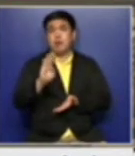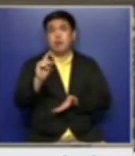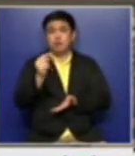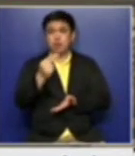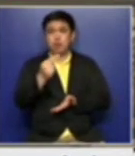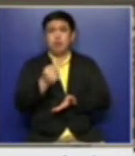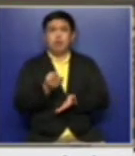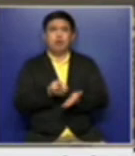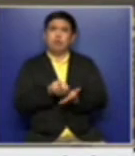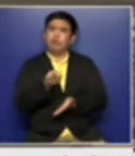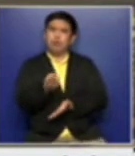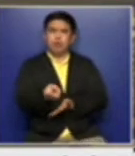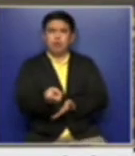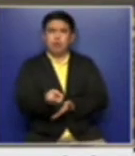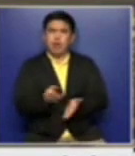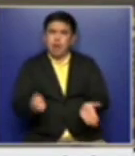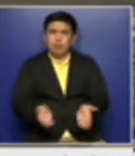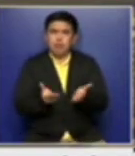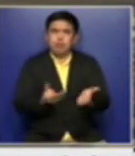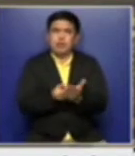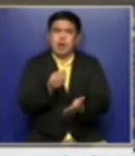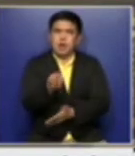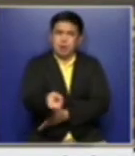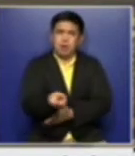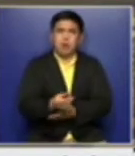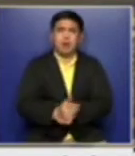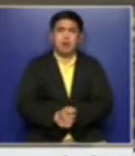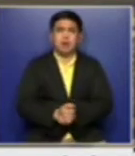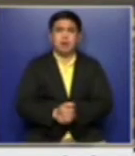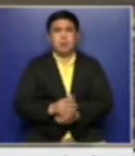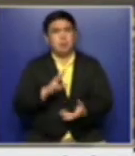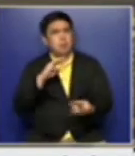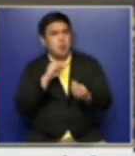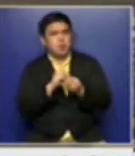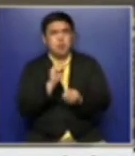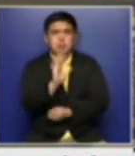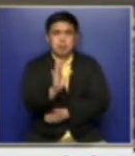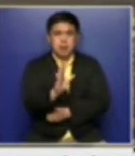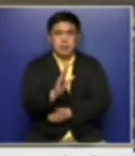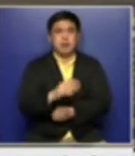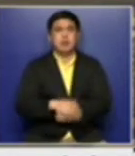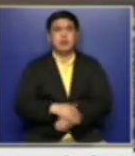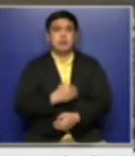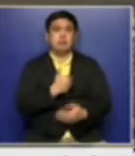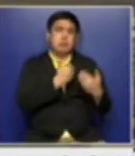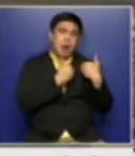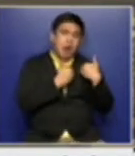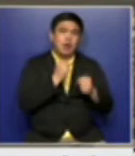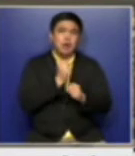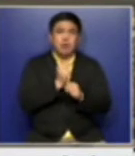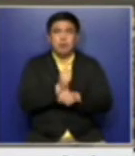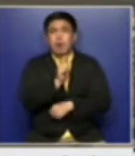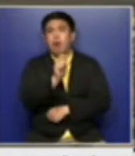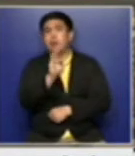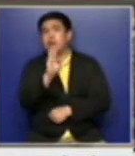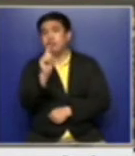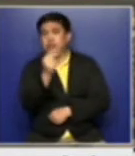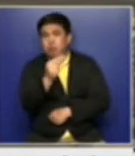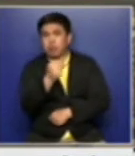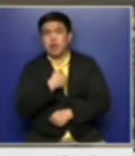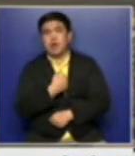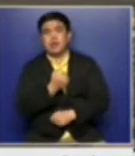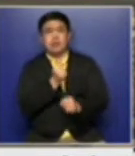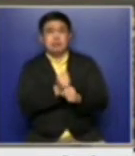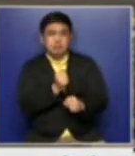เกินไปไม่เหมาะไม่เพียงพอกับภาระหน้าที่ขององค์กรปกครองส่วนท้องถิ่น